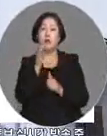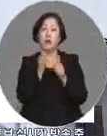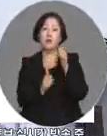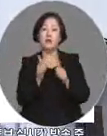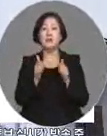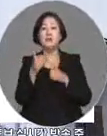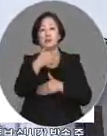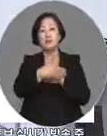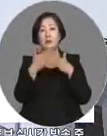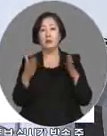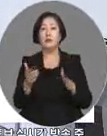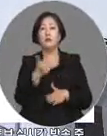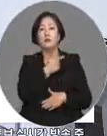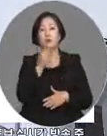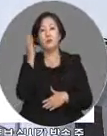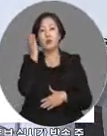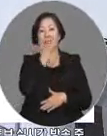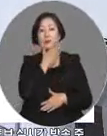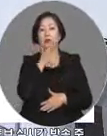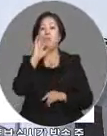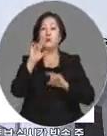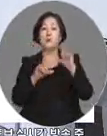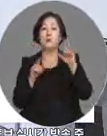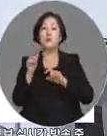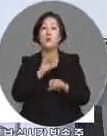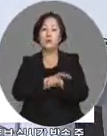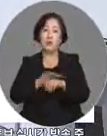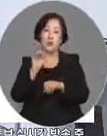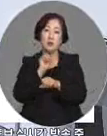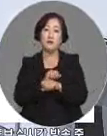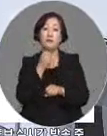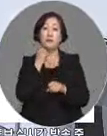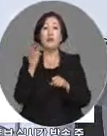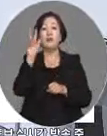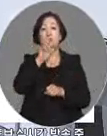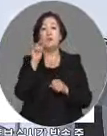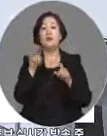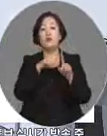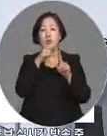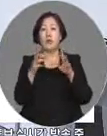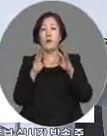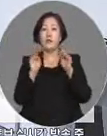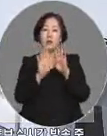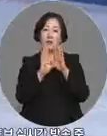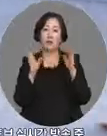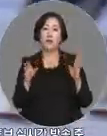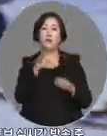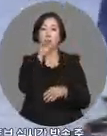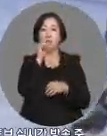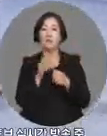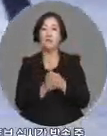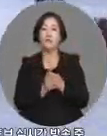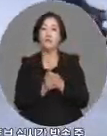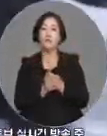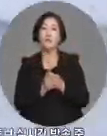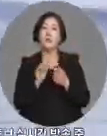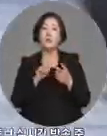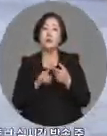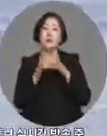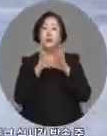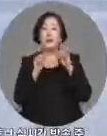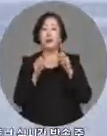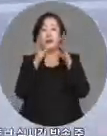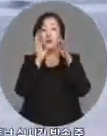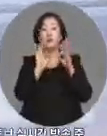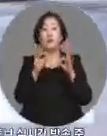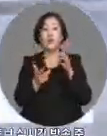굉장히 쾌적하고 깨끗하고 시설이 굉장히 좋습니다. 여기서 전국대회가 많이 열렸으면 좋겠어요. 지역에서 좀처럼 보기 힘든 이